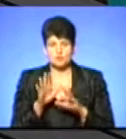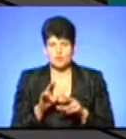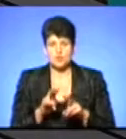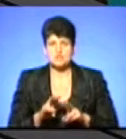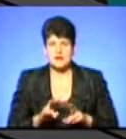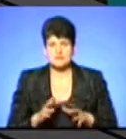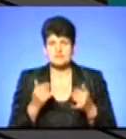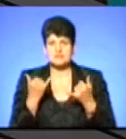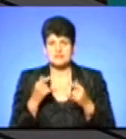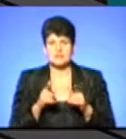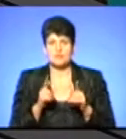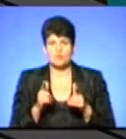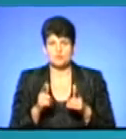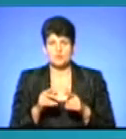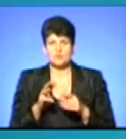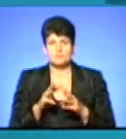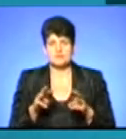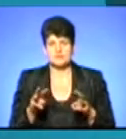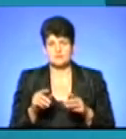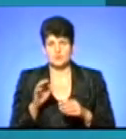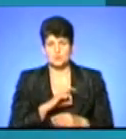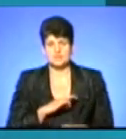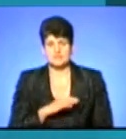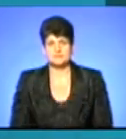він зараз на погодженні вже у Мін'юсті.